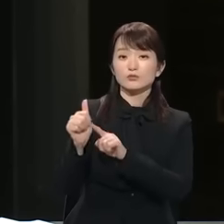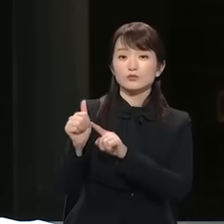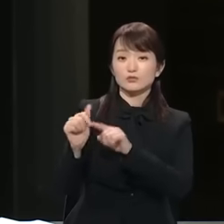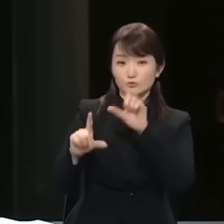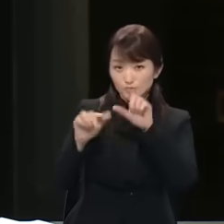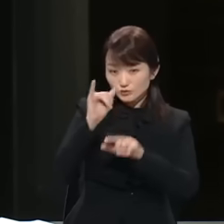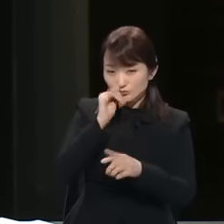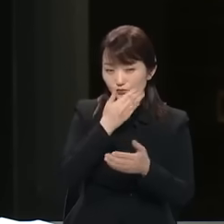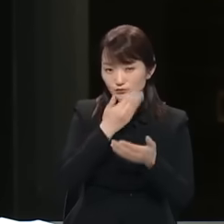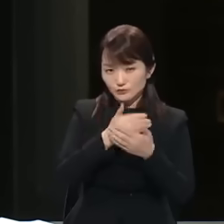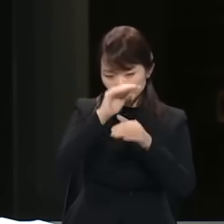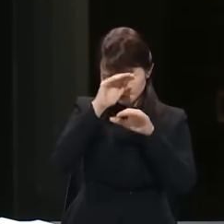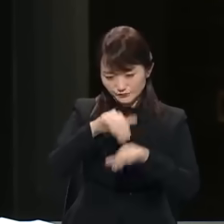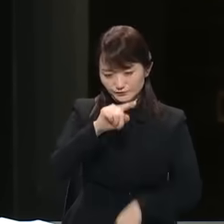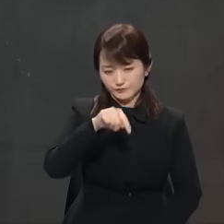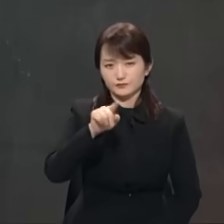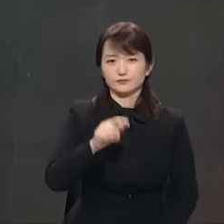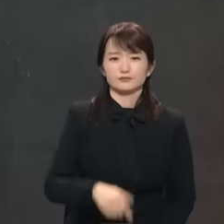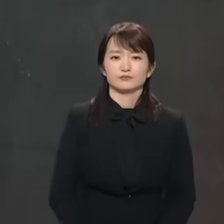있었습니다 체크포인트